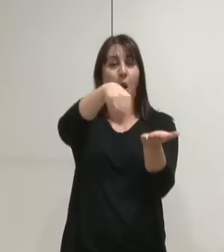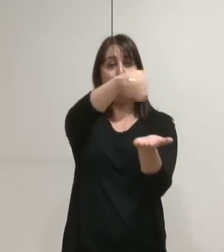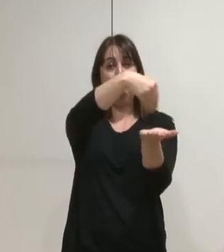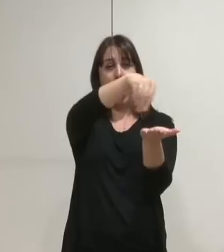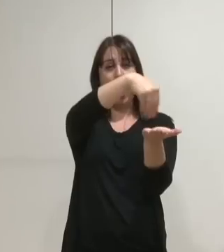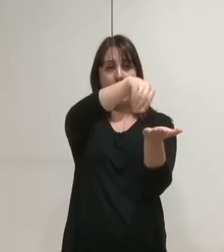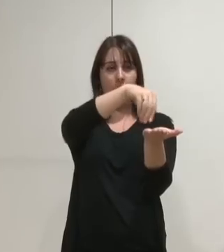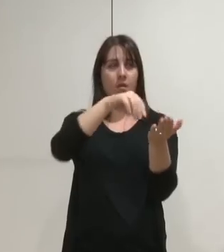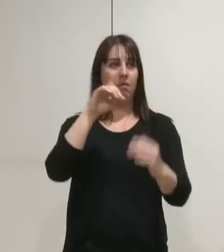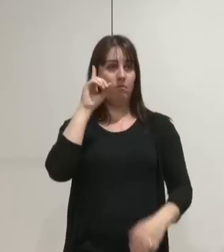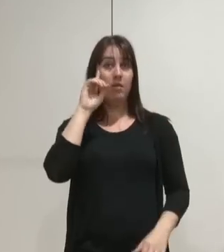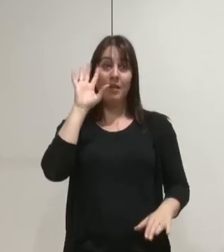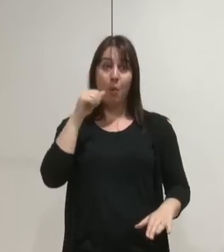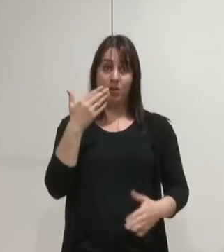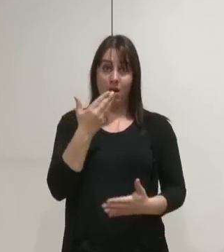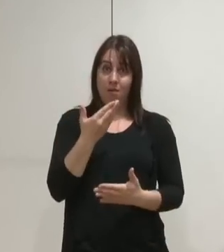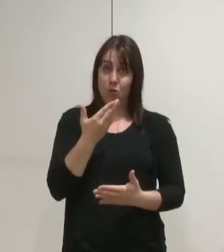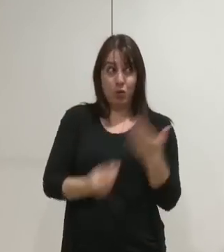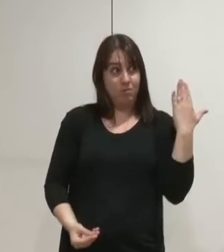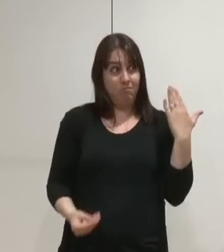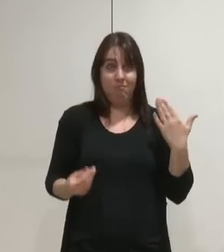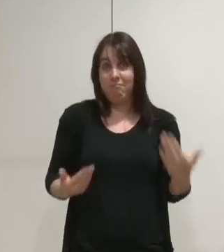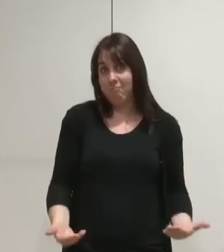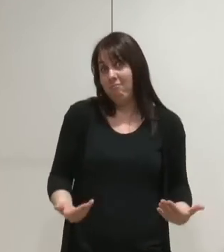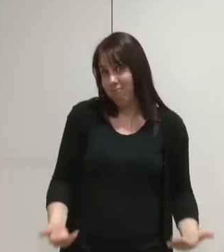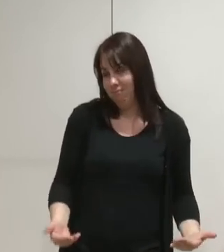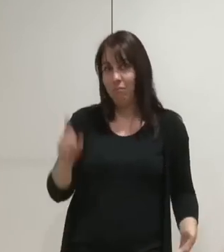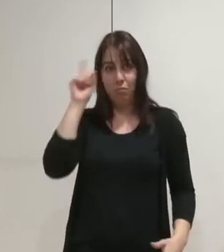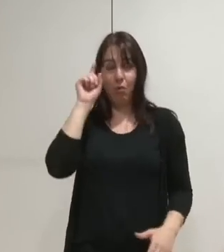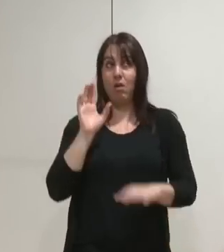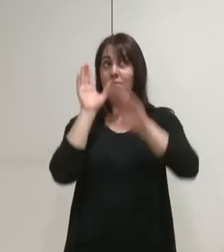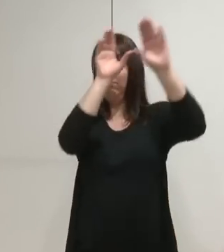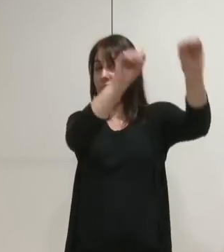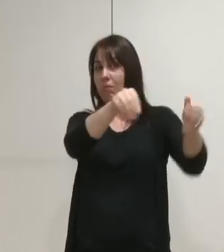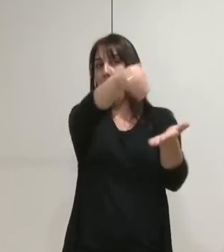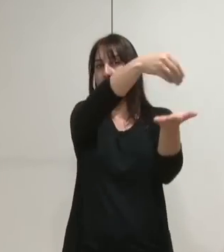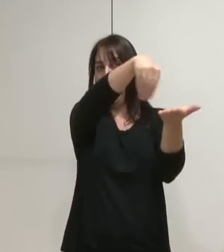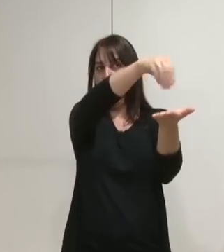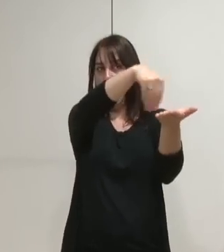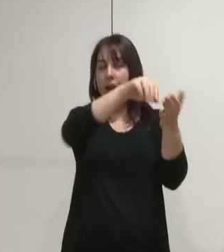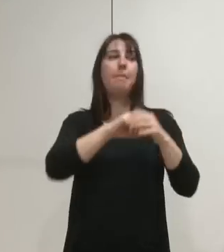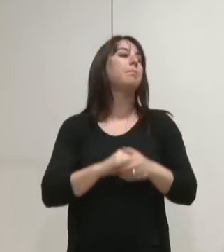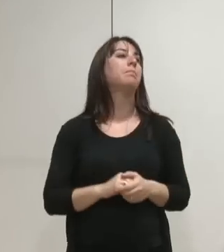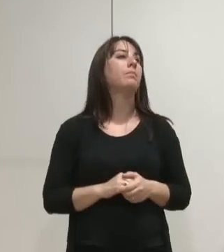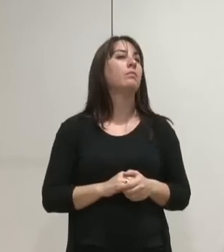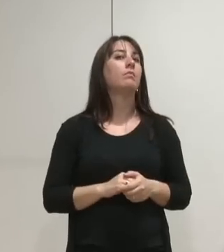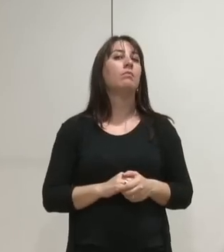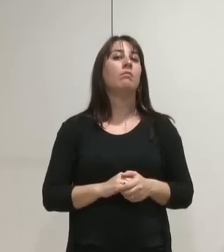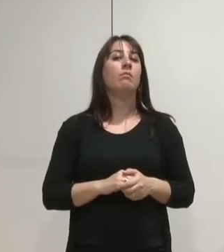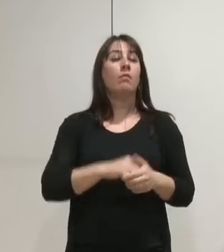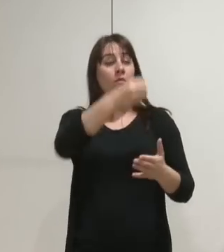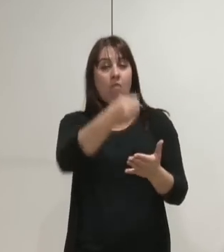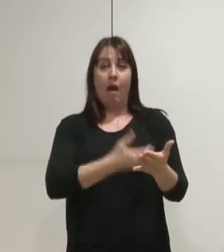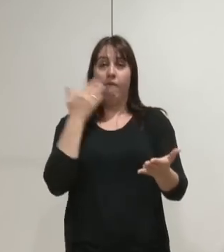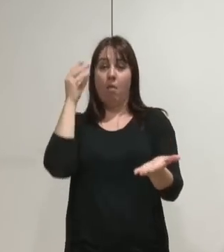explique son absence ce soir puisque elle doit être à Montréal il nous a été indiqué qu'elle était à